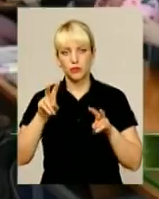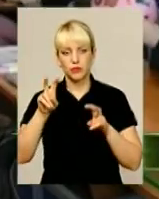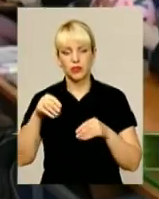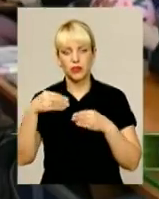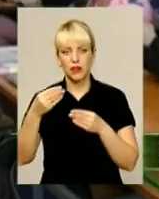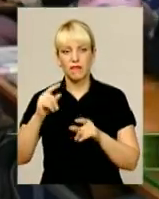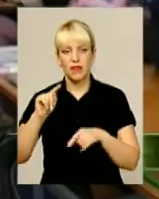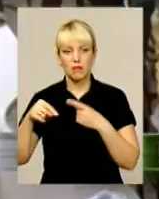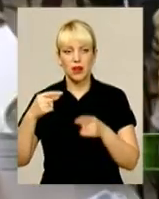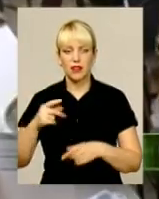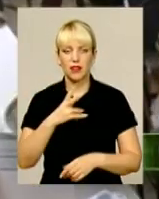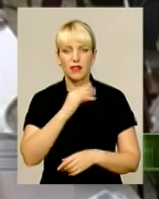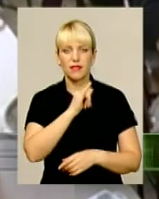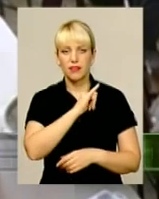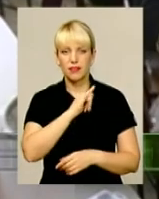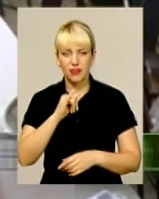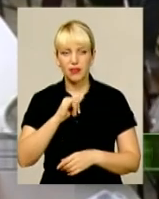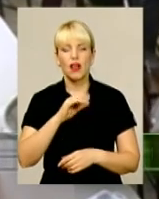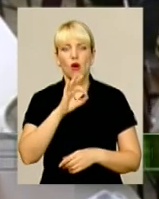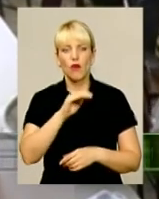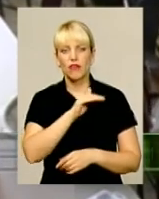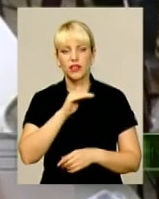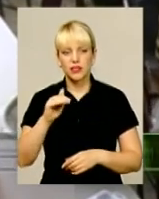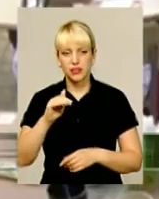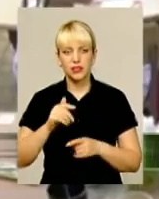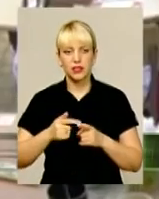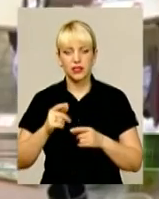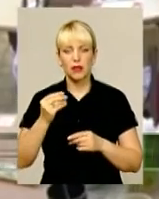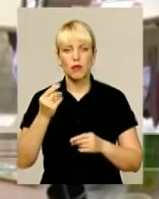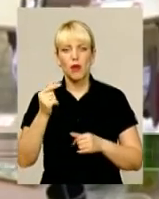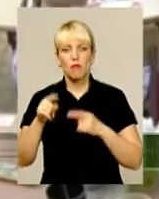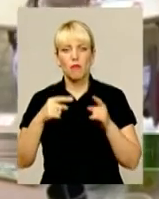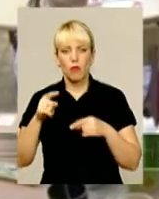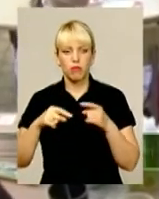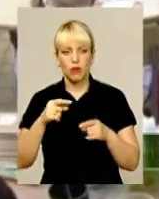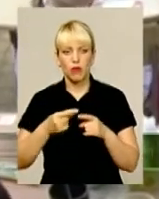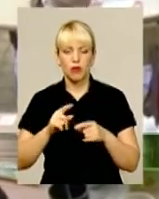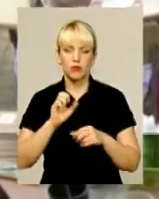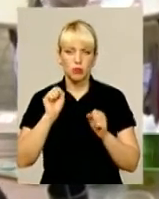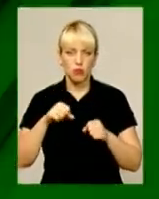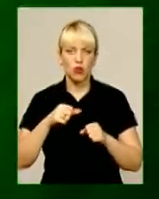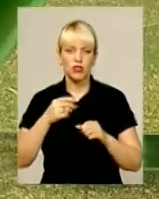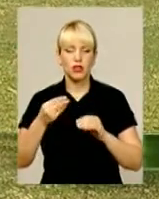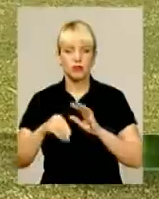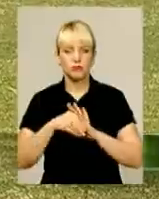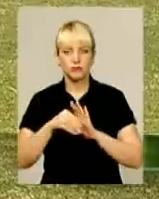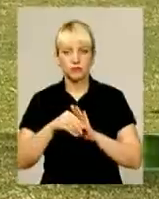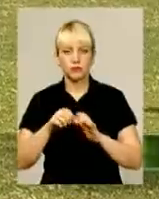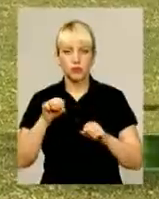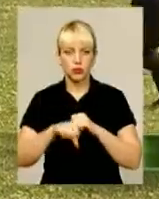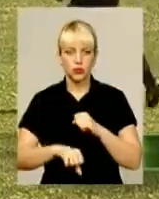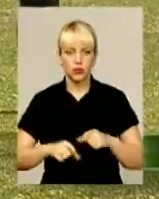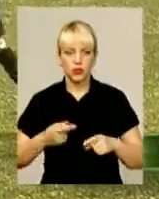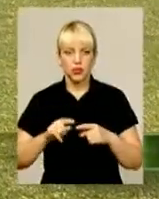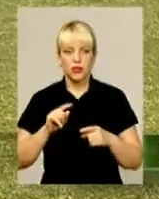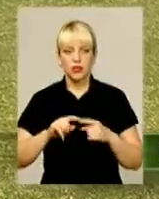напівофіційним побором в освітянській галузі краю, або чи можна побороти добровільну хабарницьку кабалу. Новини спорту. У